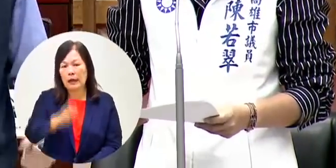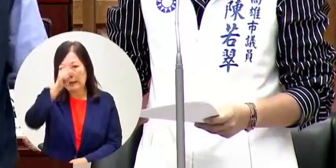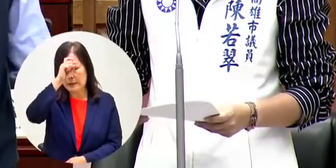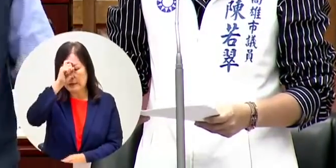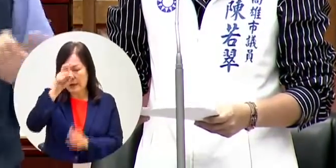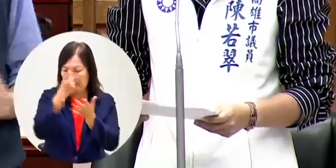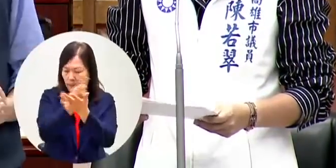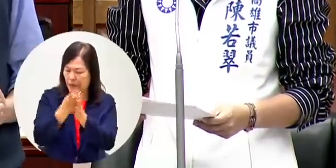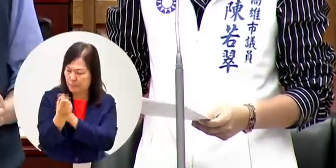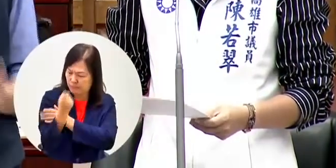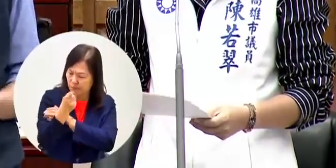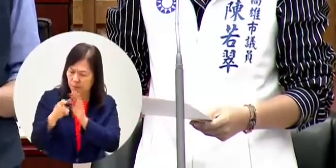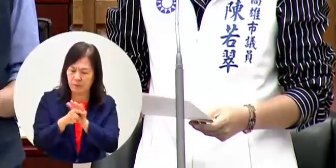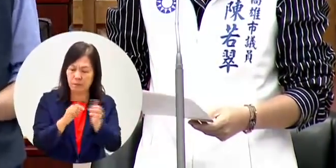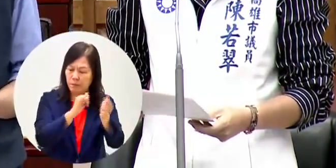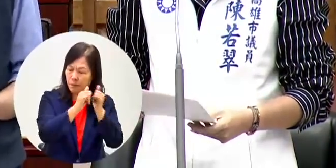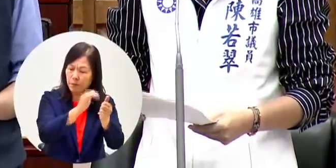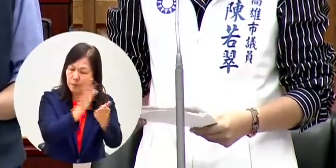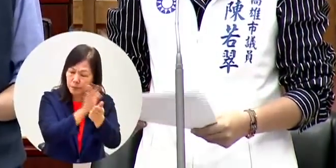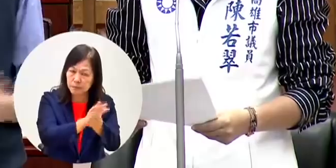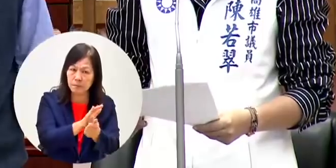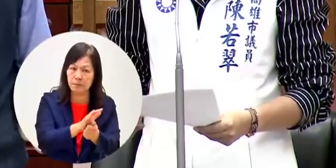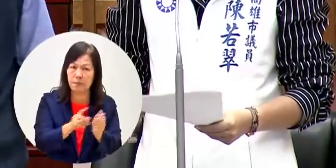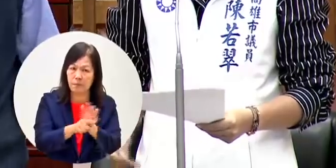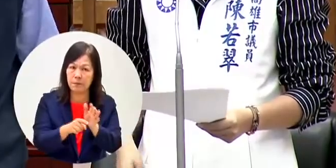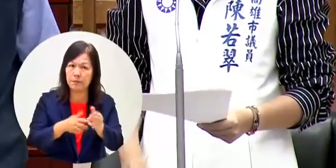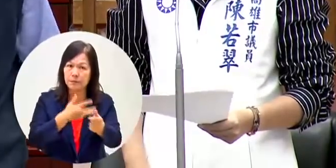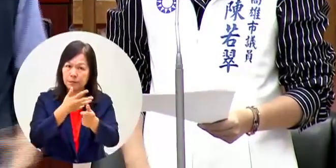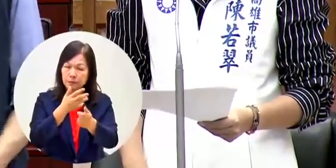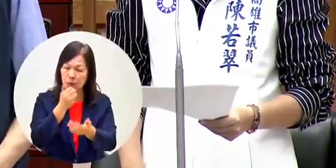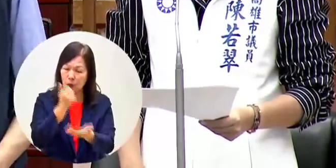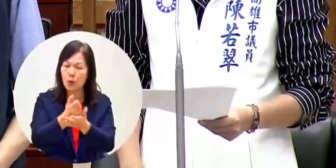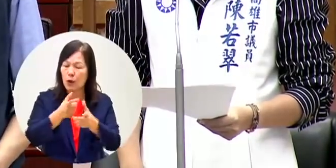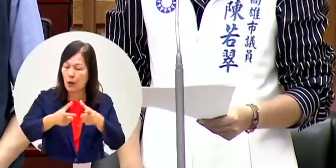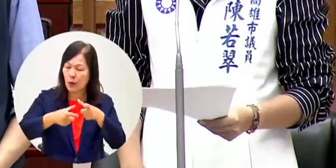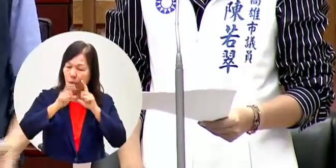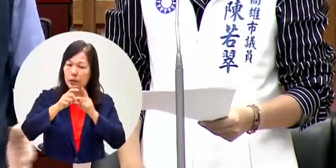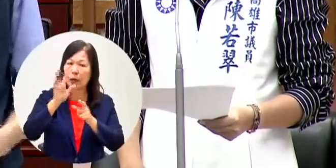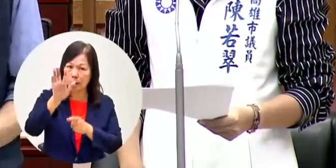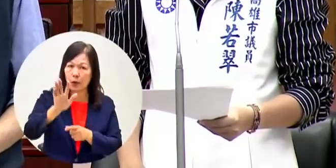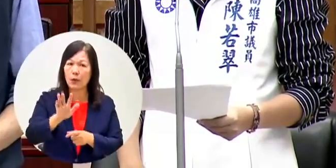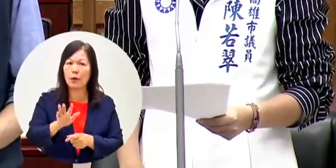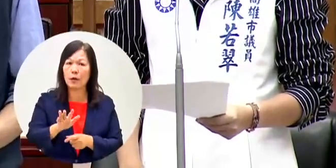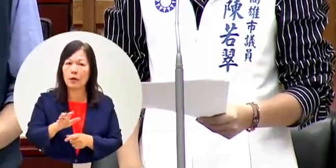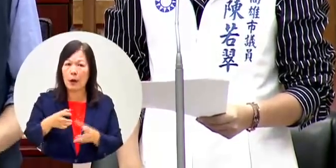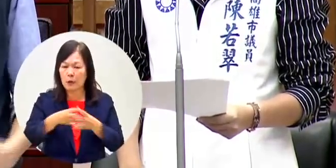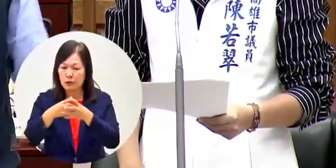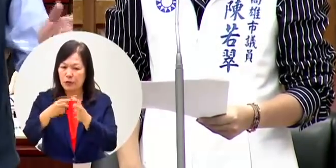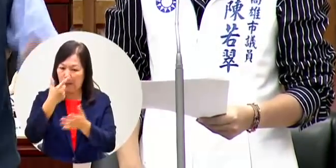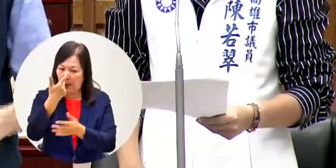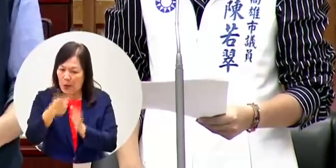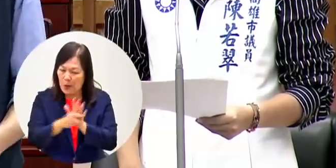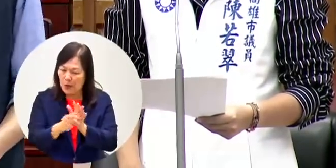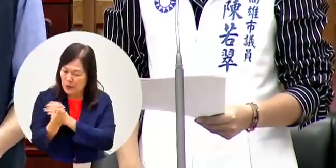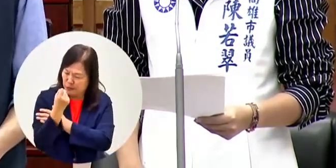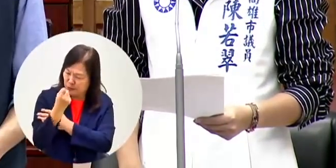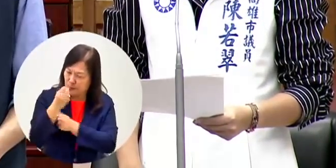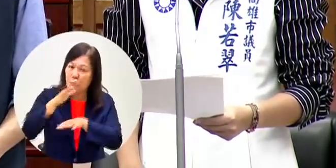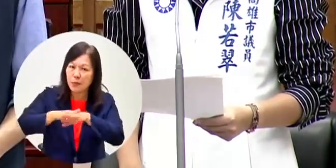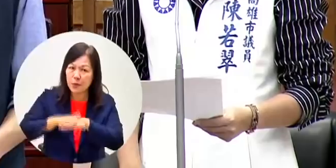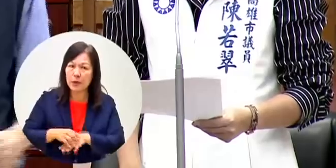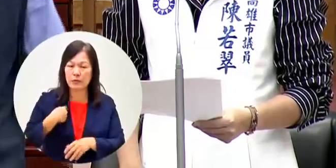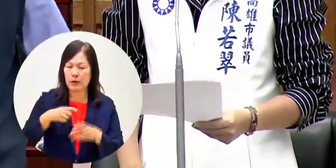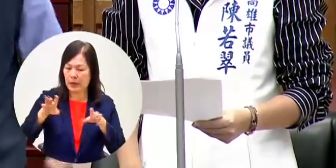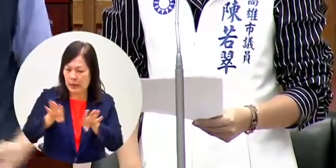觉得获得很好的回响跟认同，这个团队士气会越来越高。所以我一开始的设计啊，也跟陈文硕议员报告一